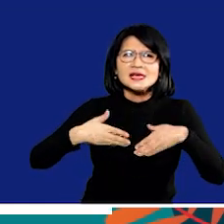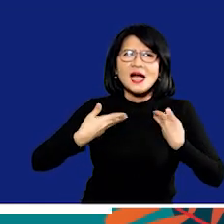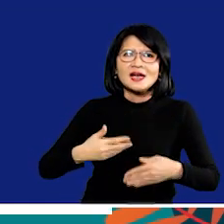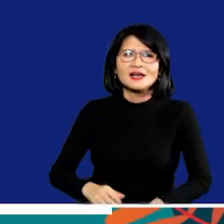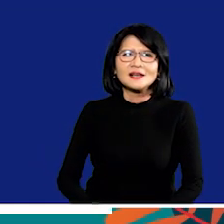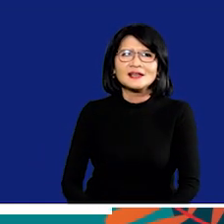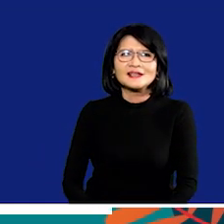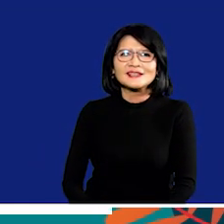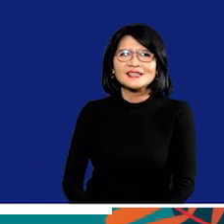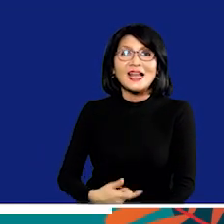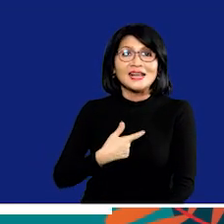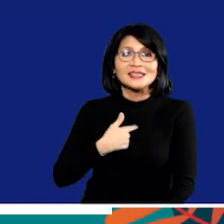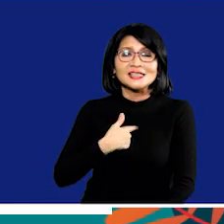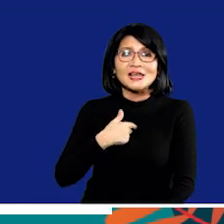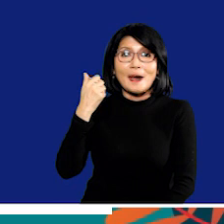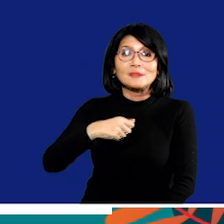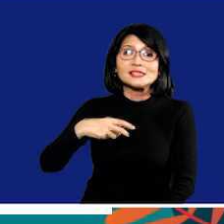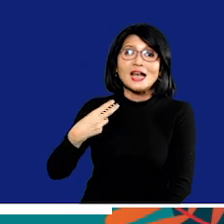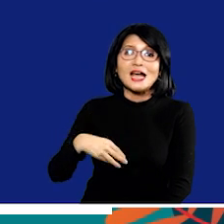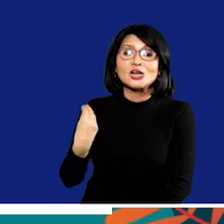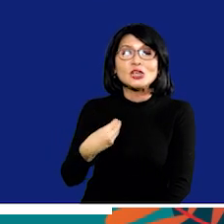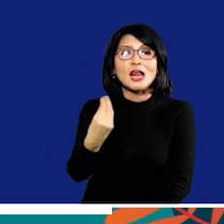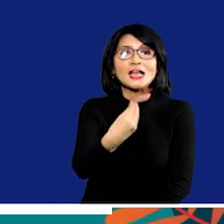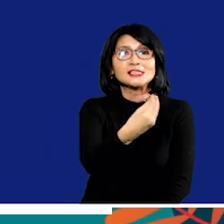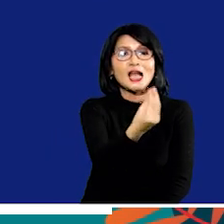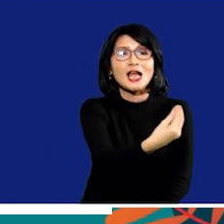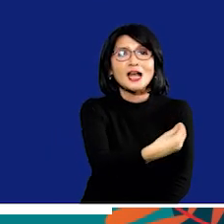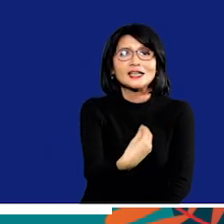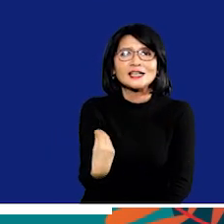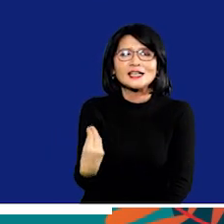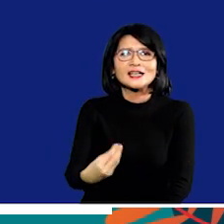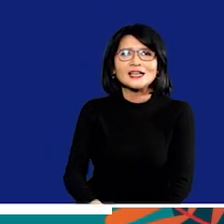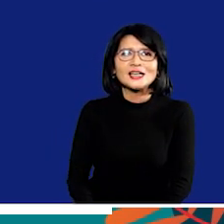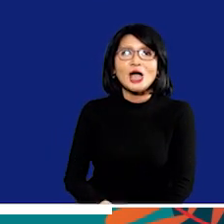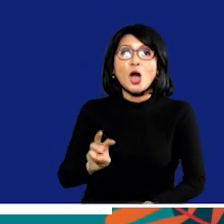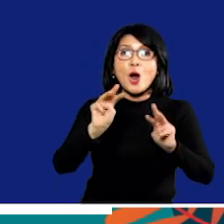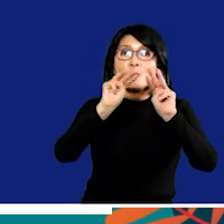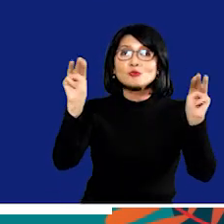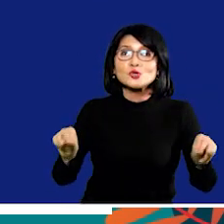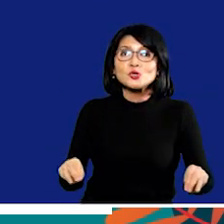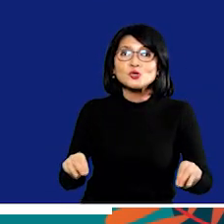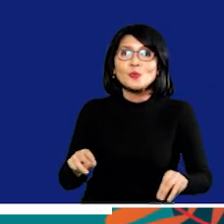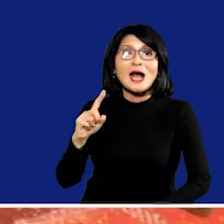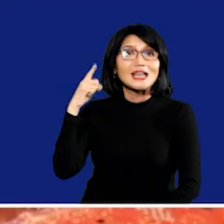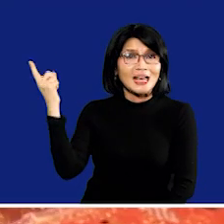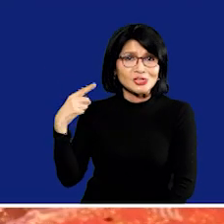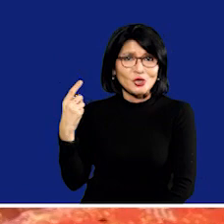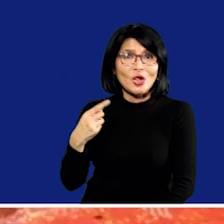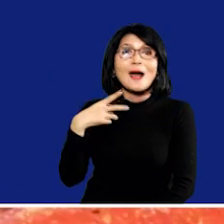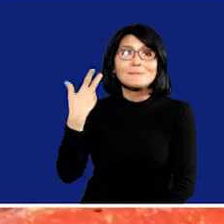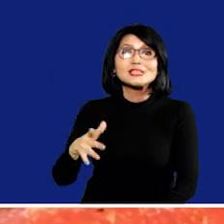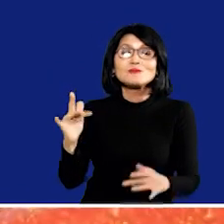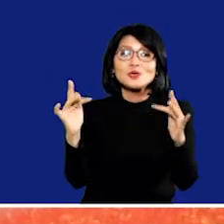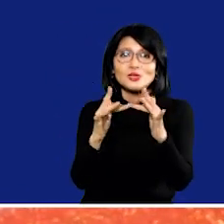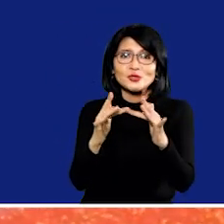Saya sangat senang dan saya juga dapat berjalan-jalan mengelilingi Museum Nasional